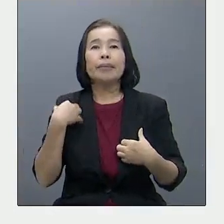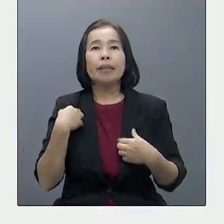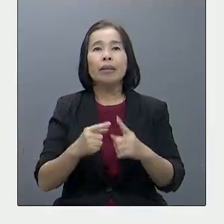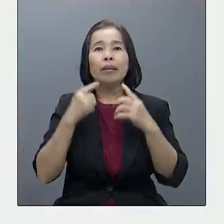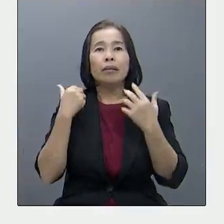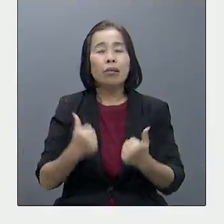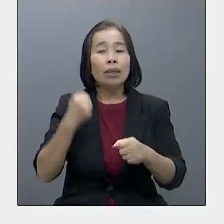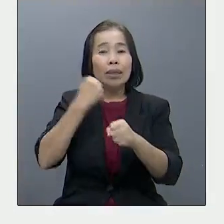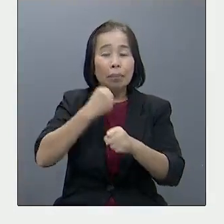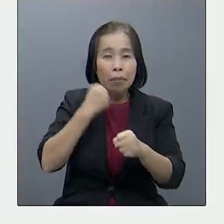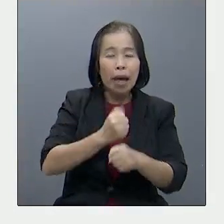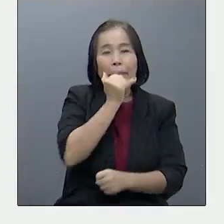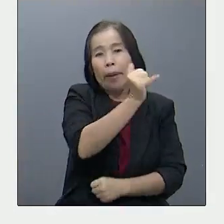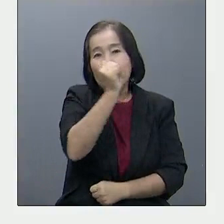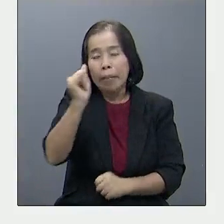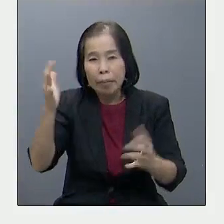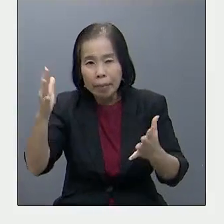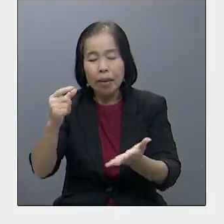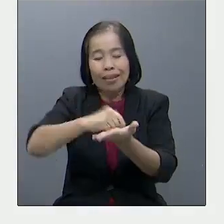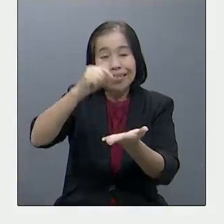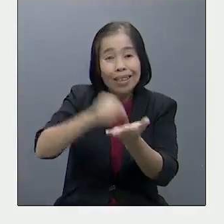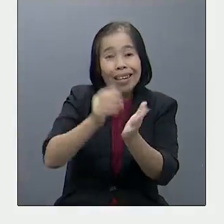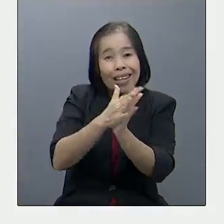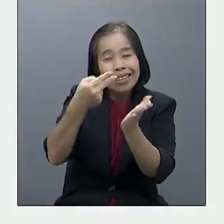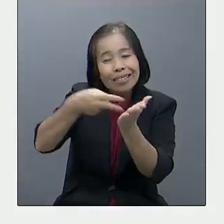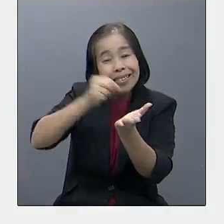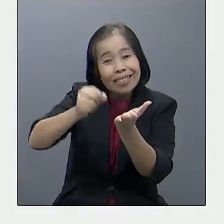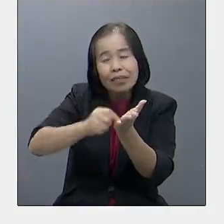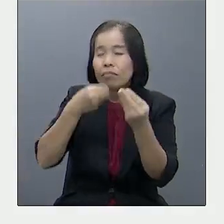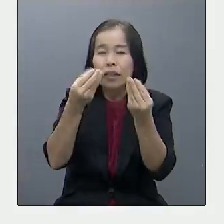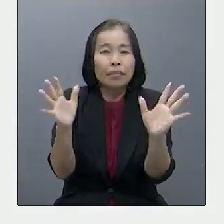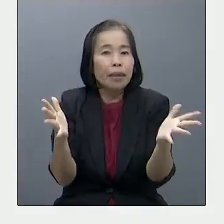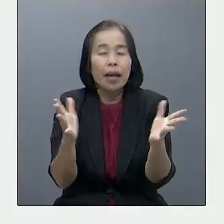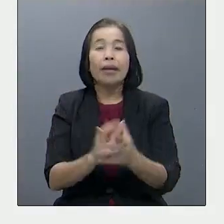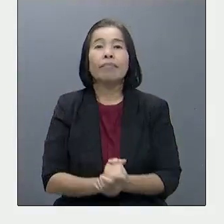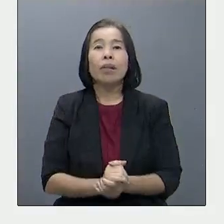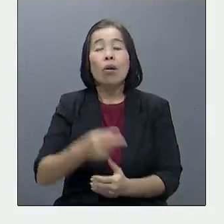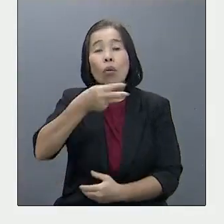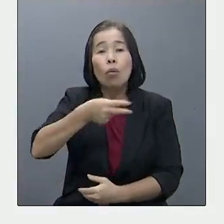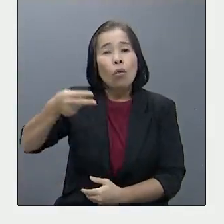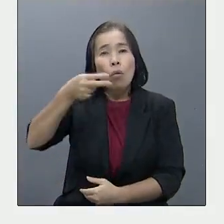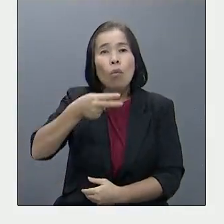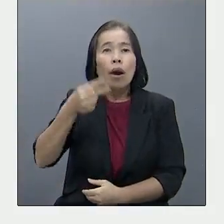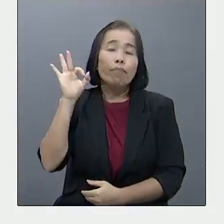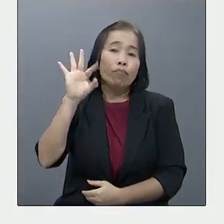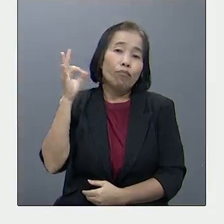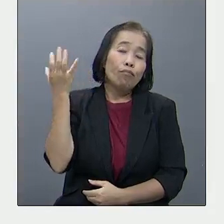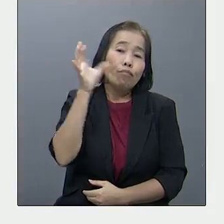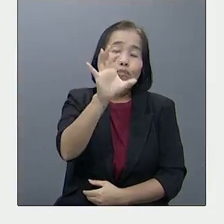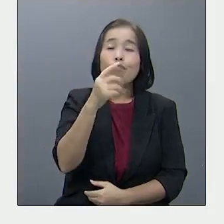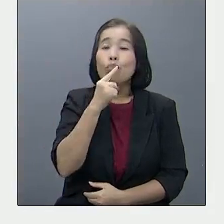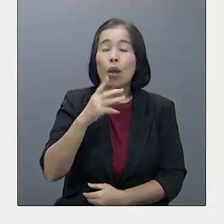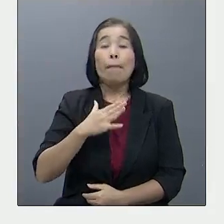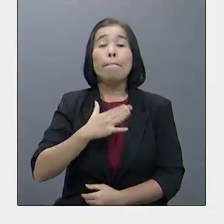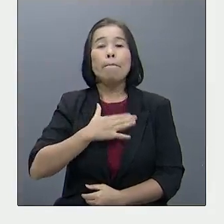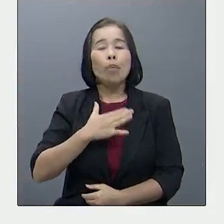ี่จะร่วมงาน แล้วก็แจากไเซ้ customizeโดยข้อความที่คุหมอโพสเอาไ้บอกว่า ผม